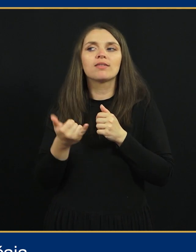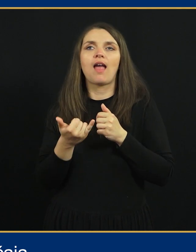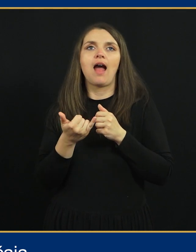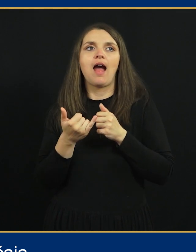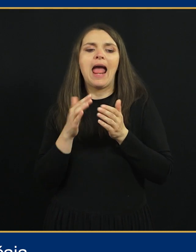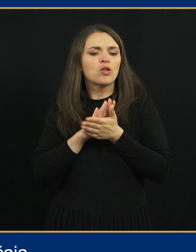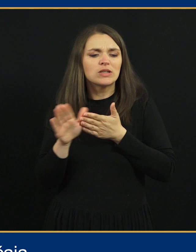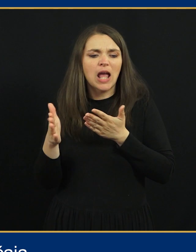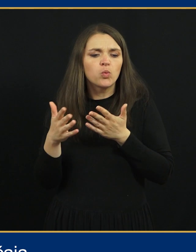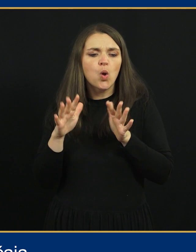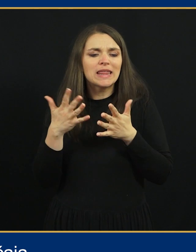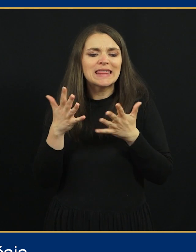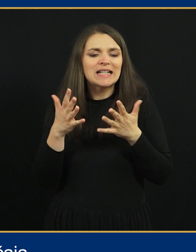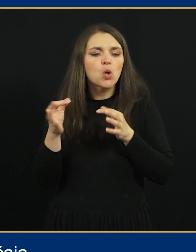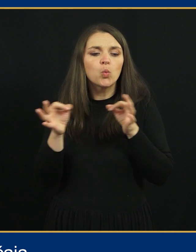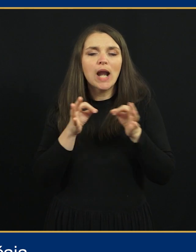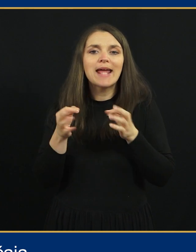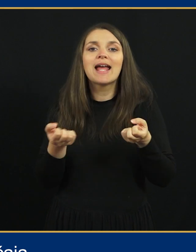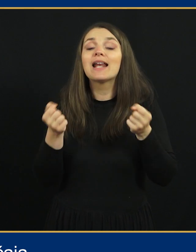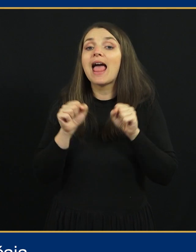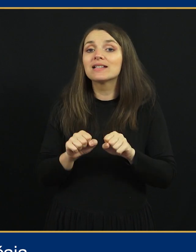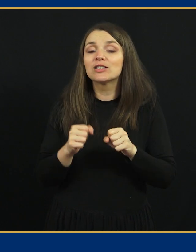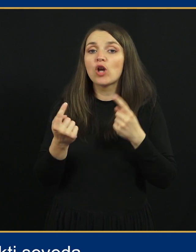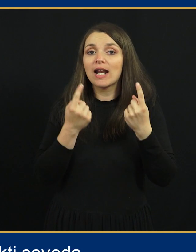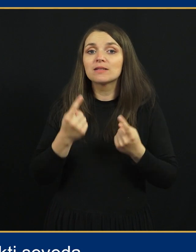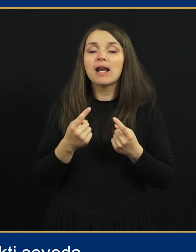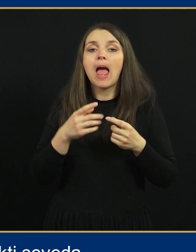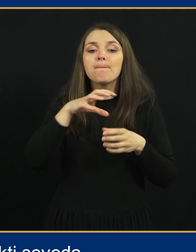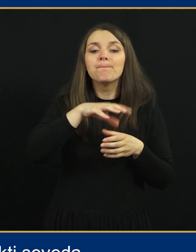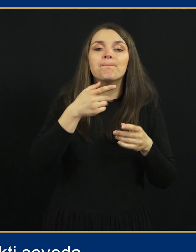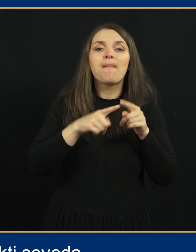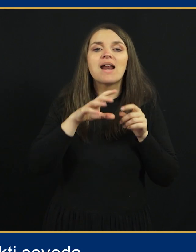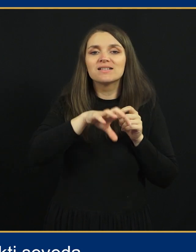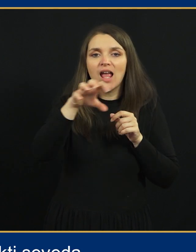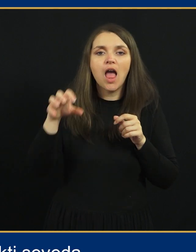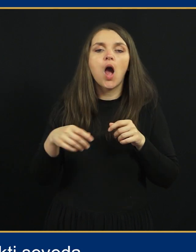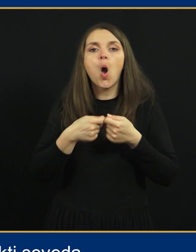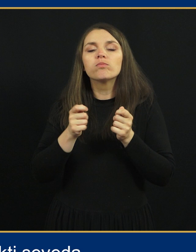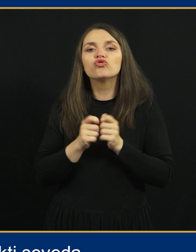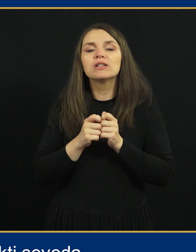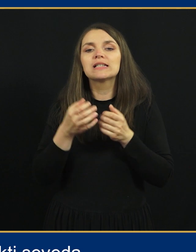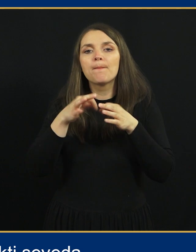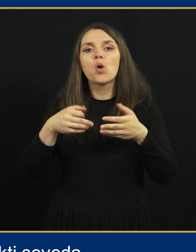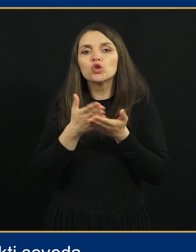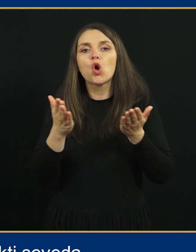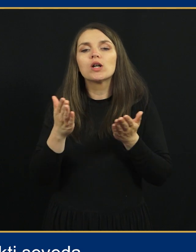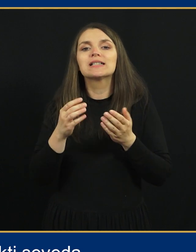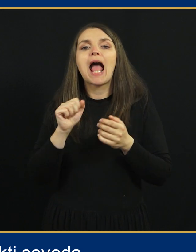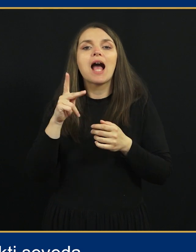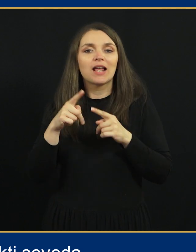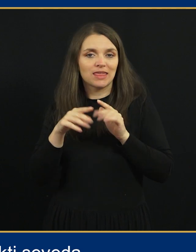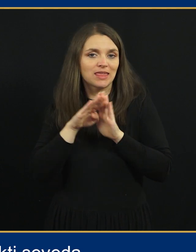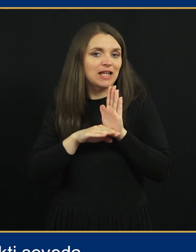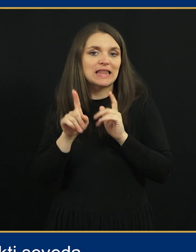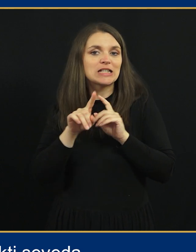da enostavno niso urejene lastniška razmerja, parcelizacija, občinski prostorski akti, seveda seveda posledično niso